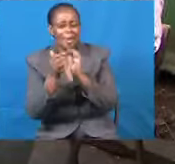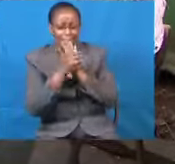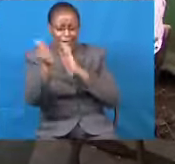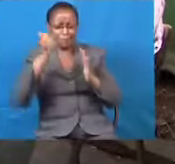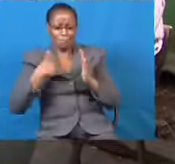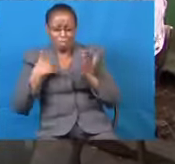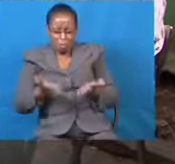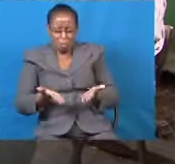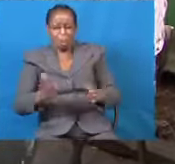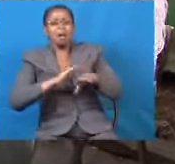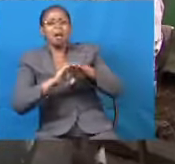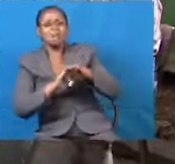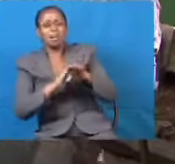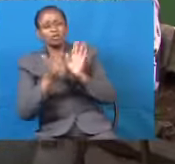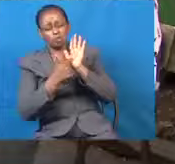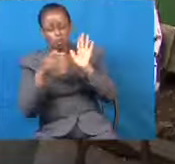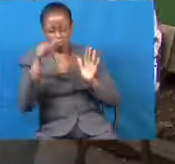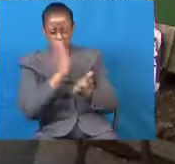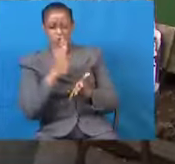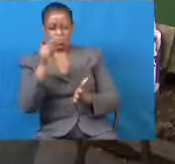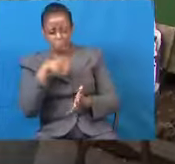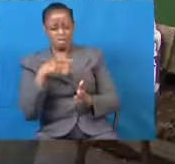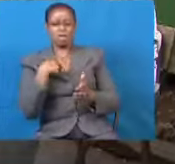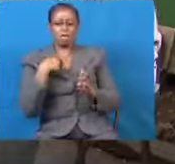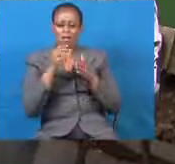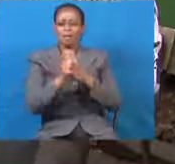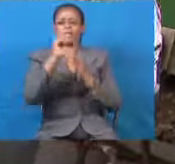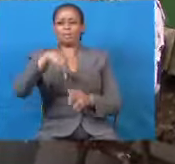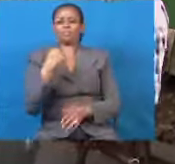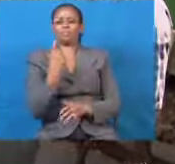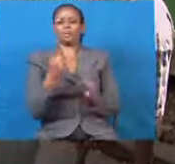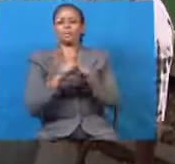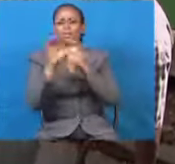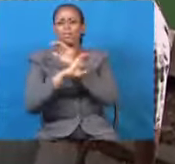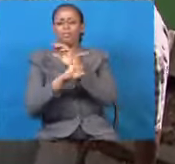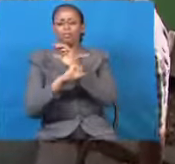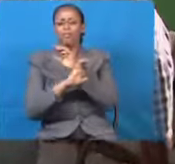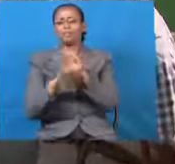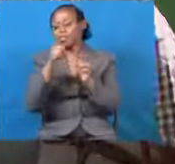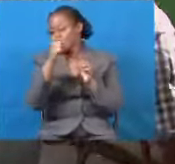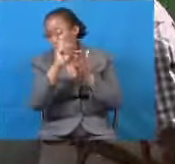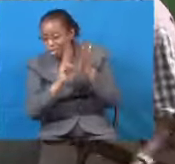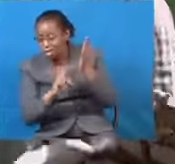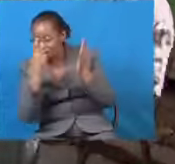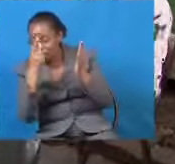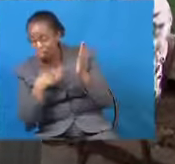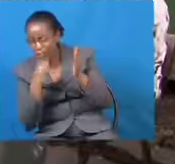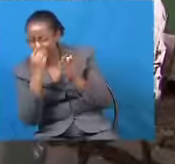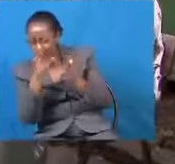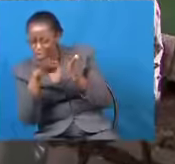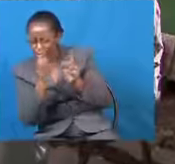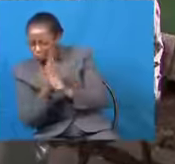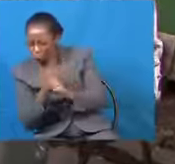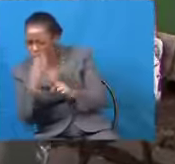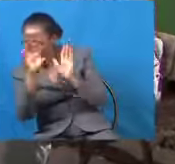wataalam wa Afrika wetu wenyewe Kuhonyesha kwamba tunajitawala katika nchietu Hebu nisomee